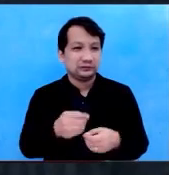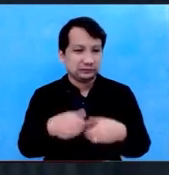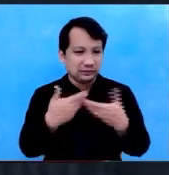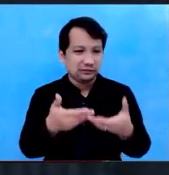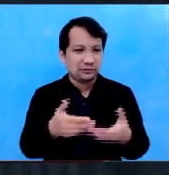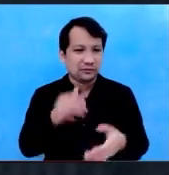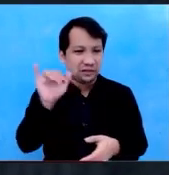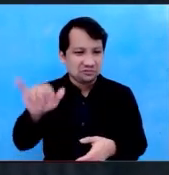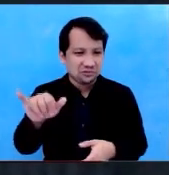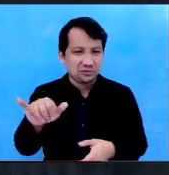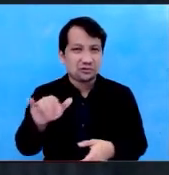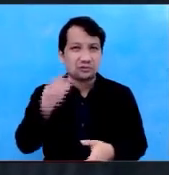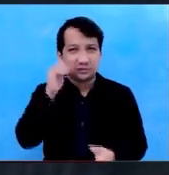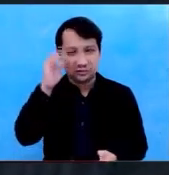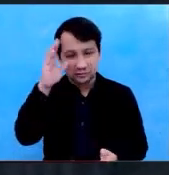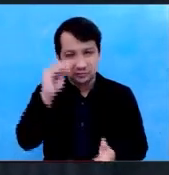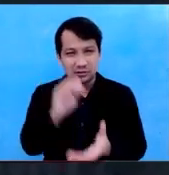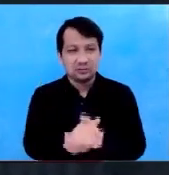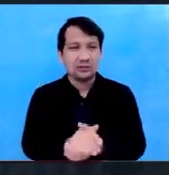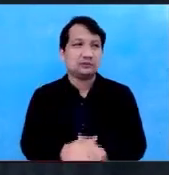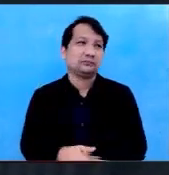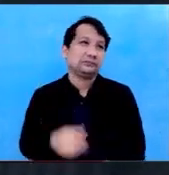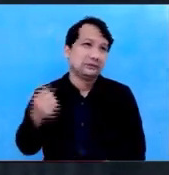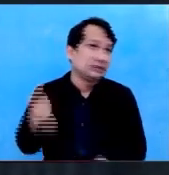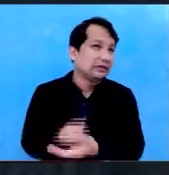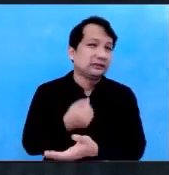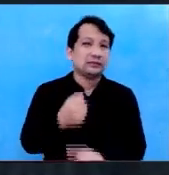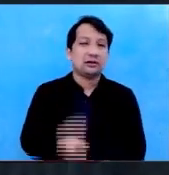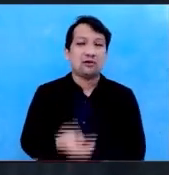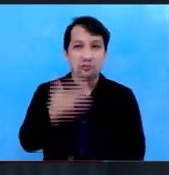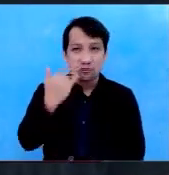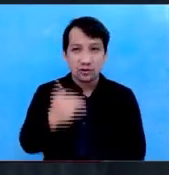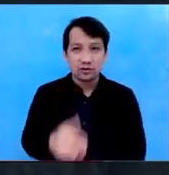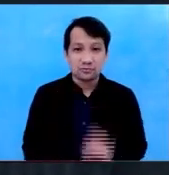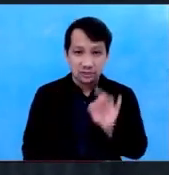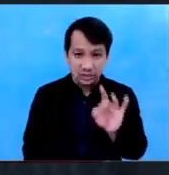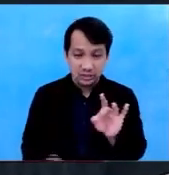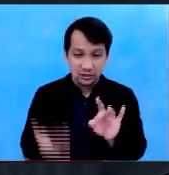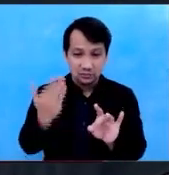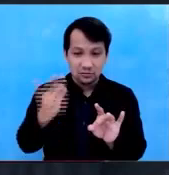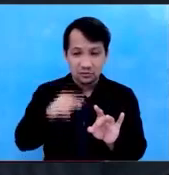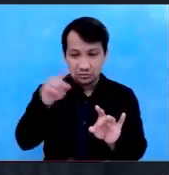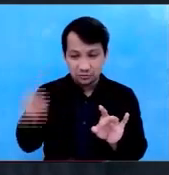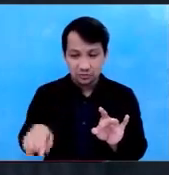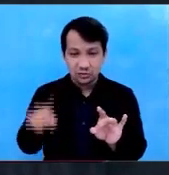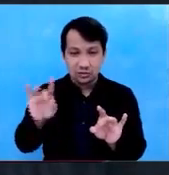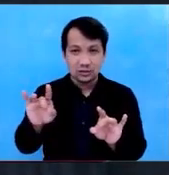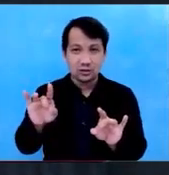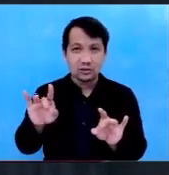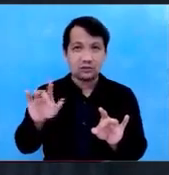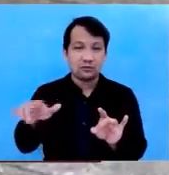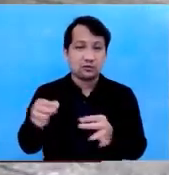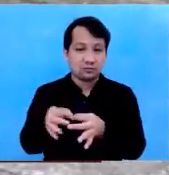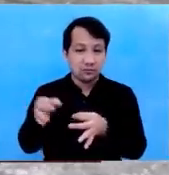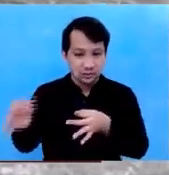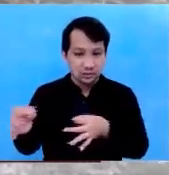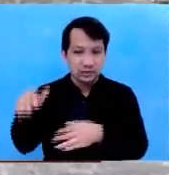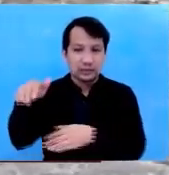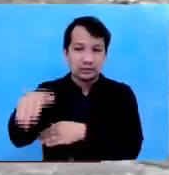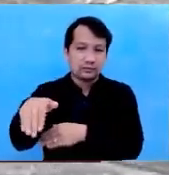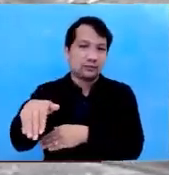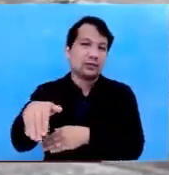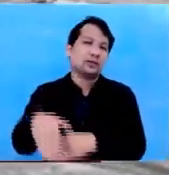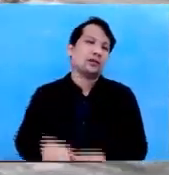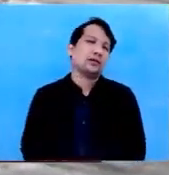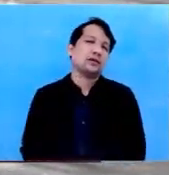yun. Sana umuwi, kasi ang pasok niya 8 a.m. to 8 p.m. So extend na lang sila nung gabi. Ang